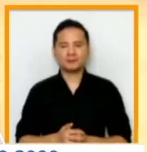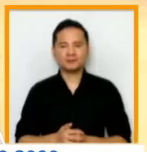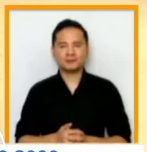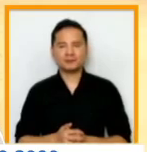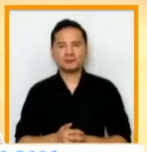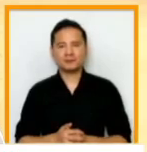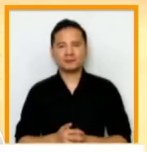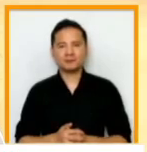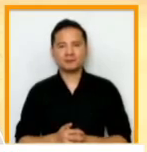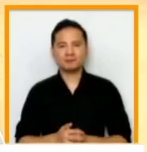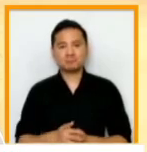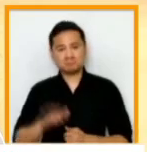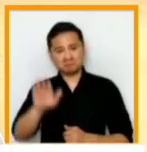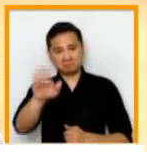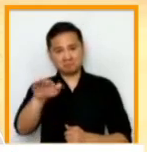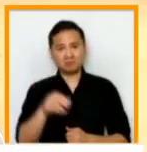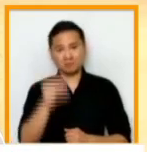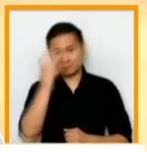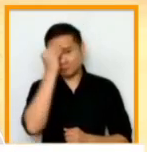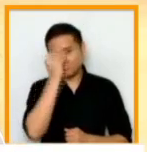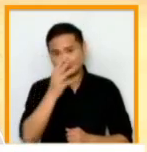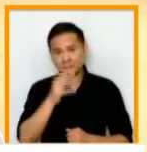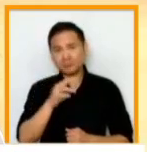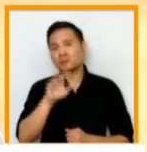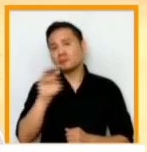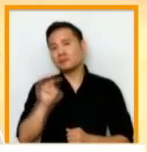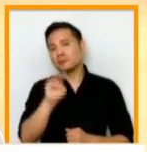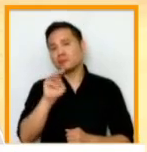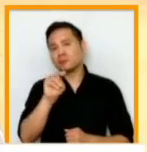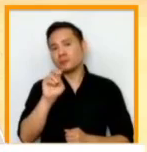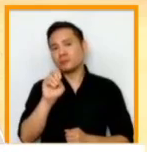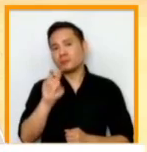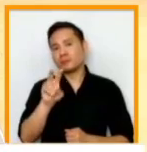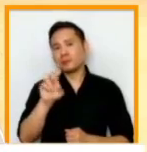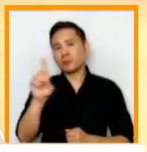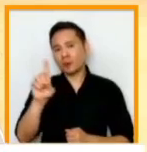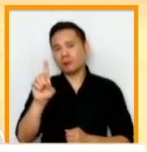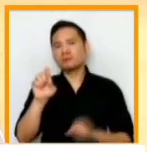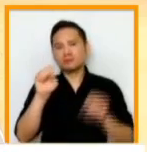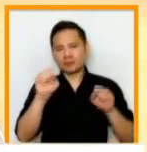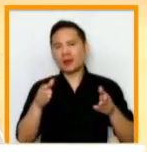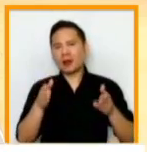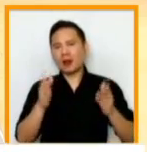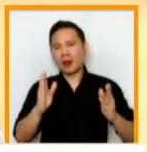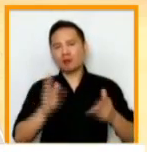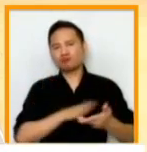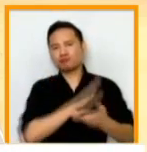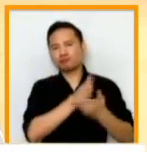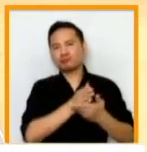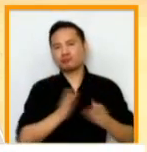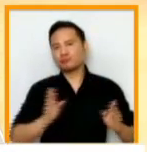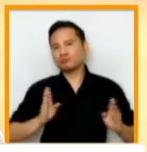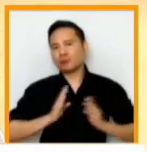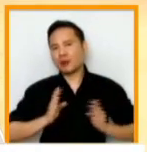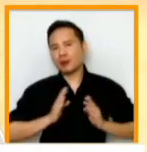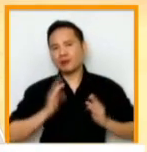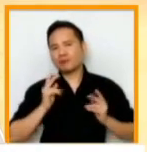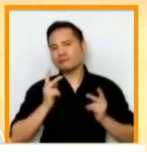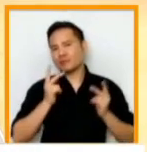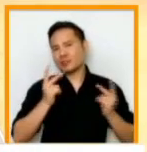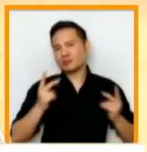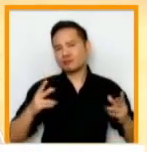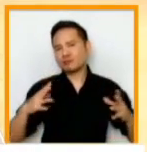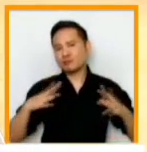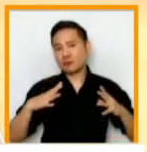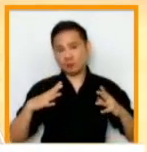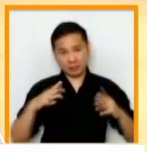Igan sa Lunes, November 1, inaasahan papayagan ng pumasok sa Baguio ang mga turistang fully vaccinated contra COVID-19. Yan ay